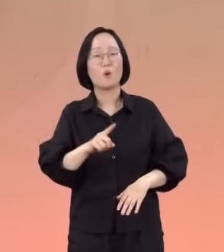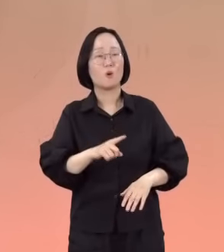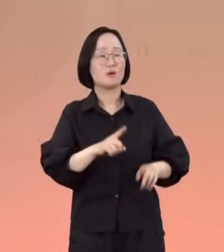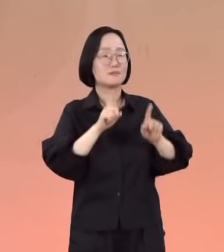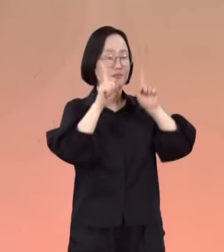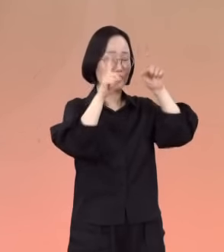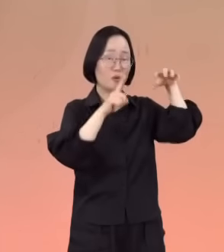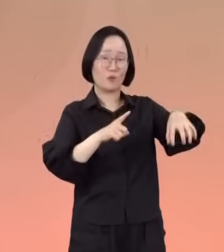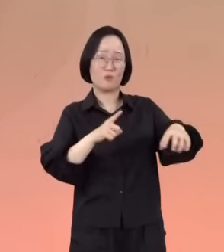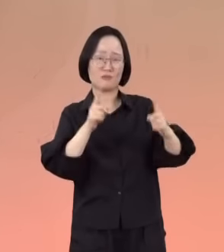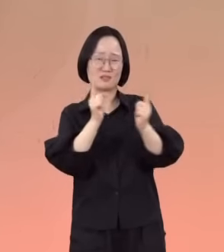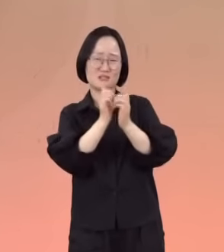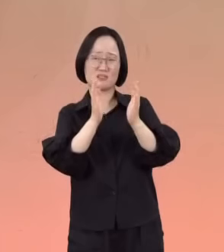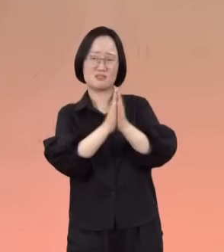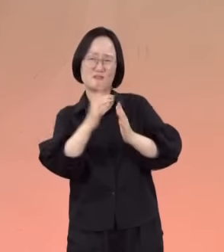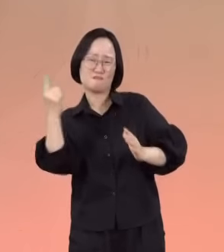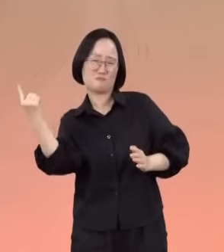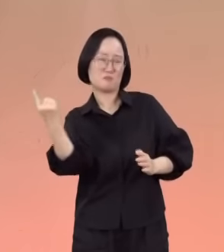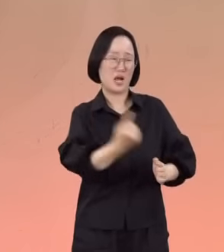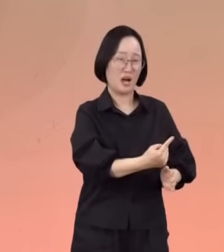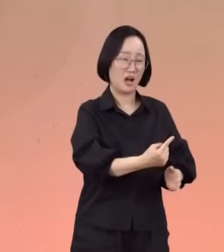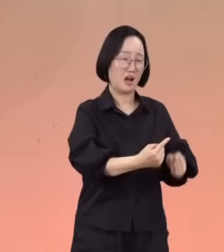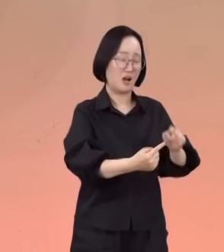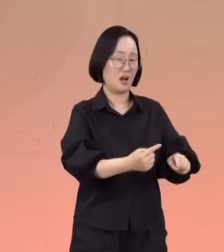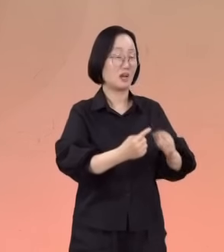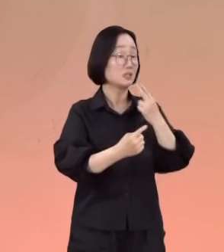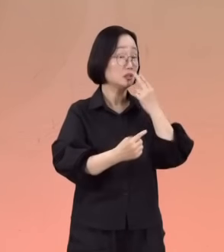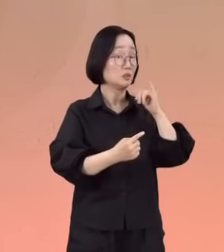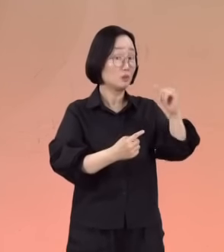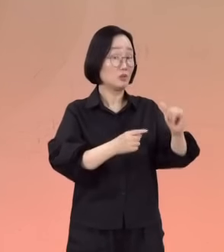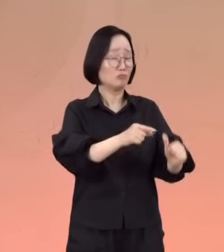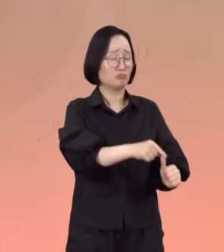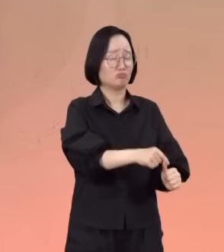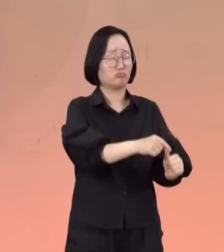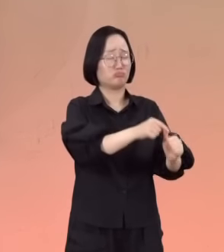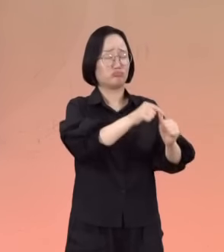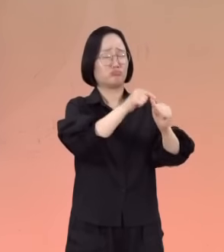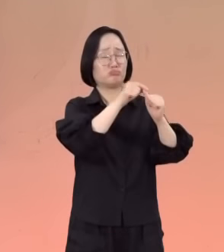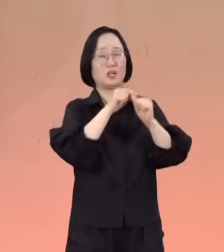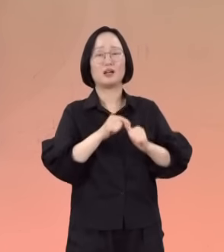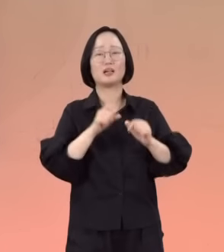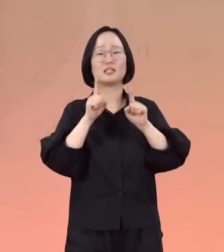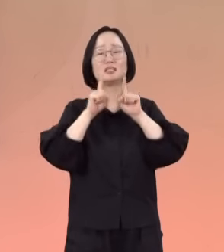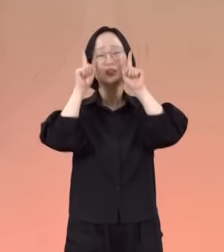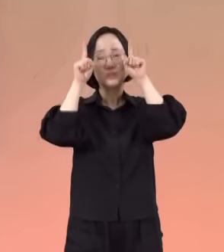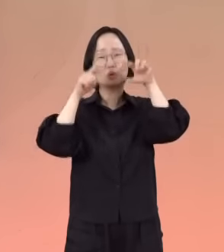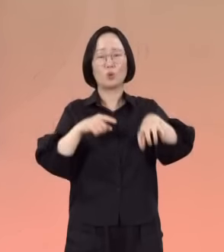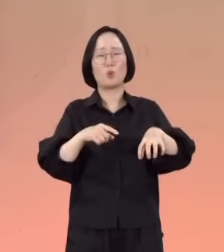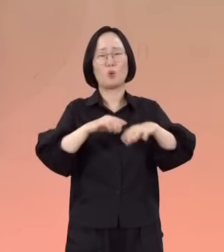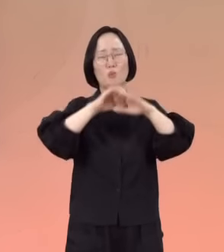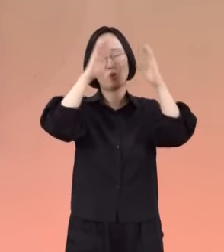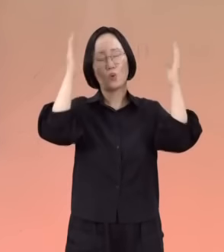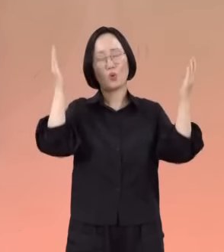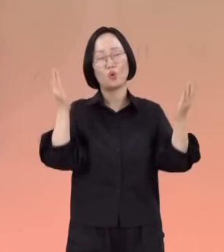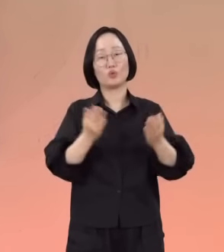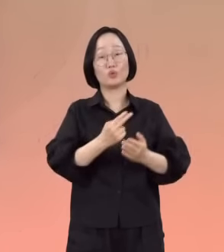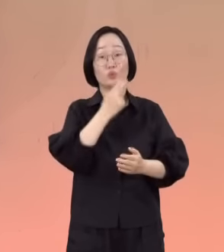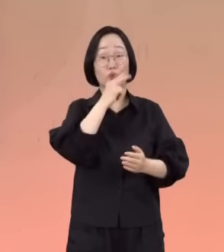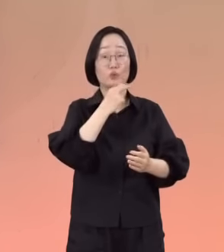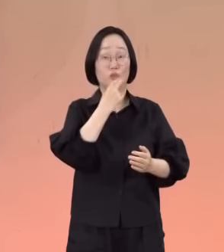구제하다 지옥에 있는 중생까지 다 건지 오리다 지옥에 있는 중생 다